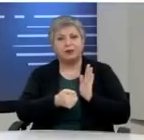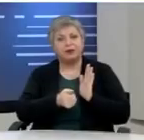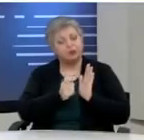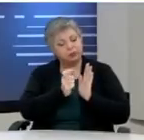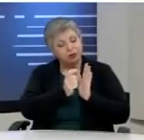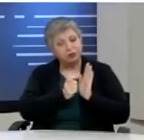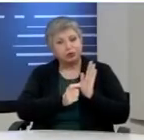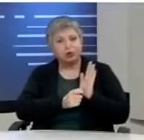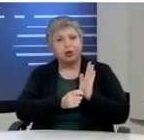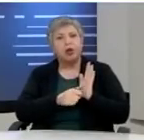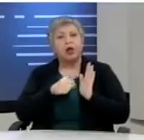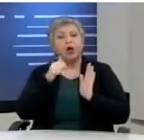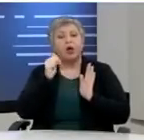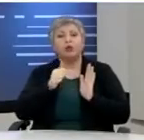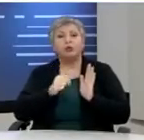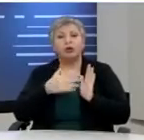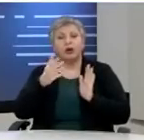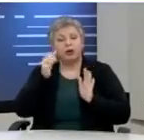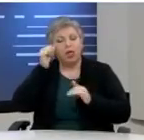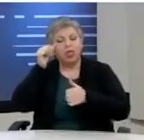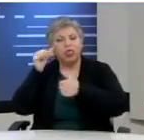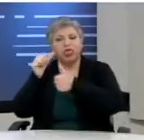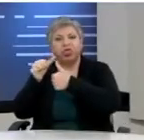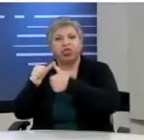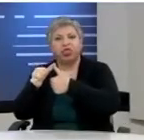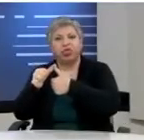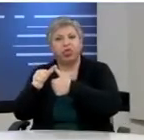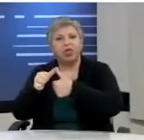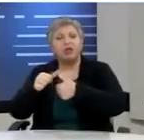αναφορές αλυτρωτισμού και αναθεωρητισμού.